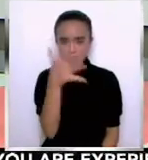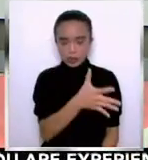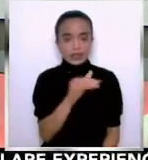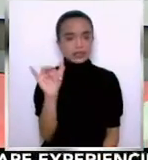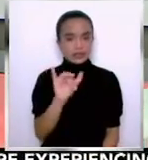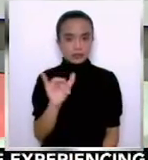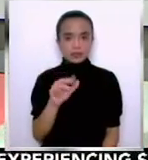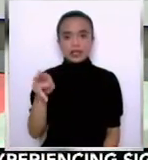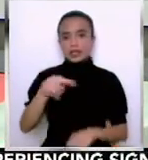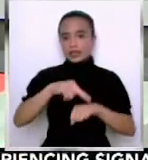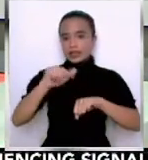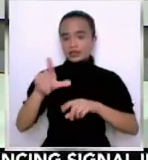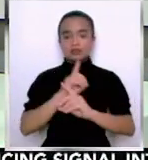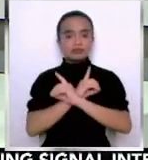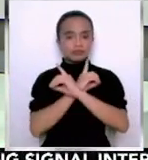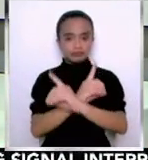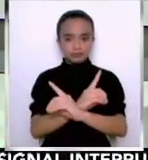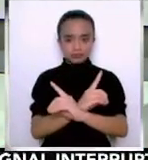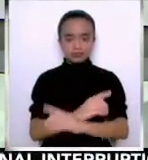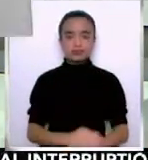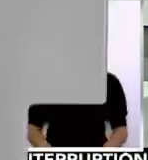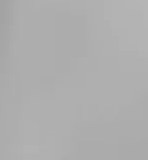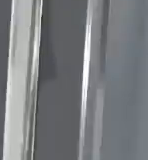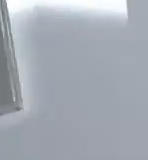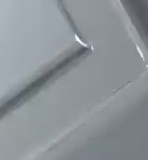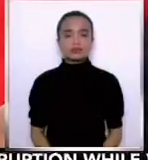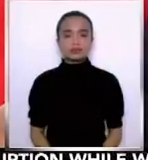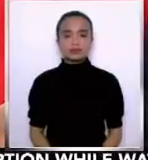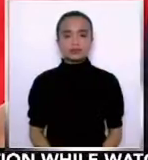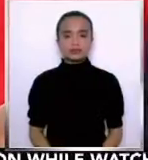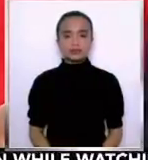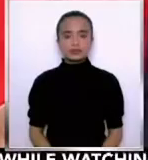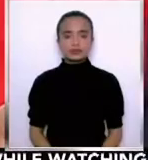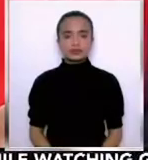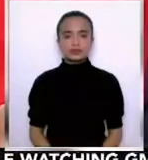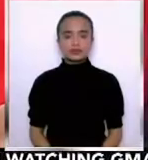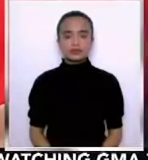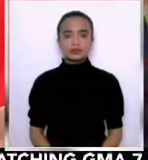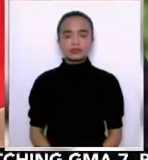Defense. Nakatutok si Maris Umali.